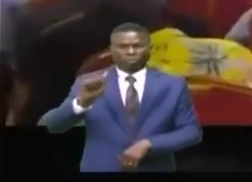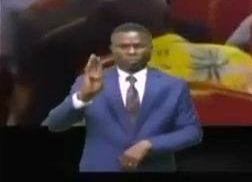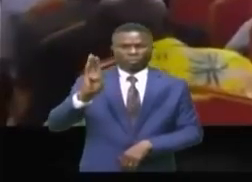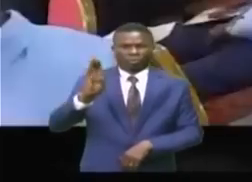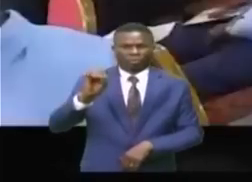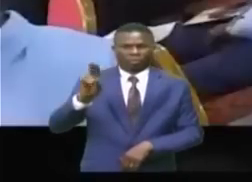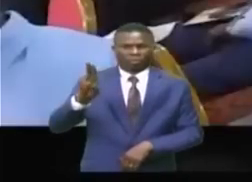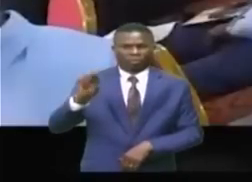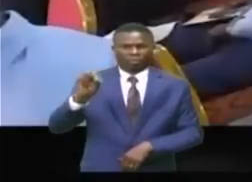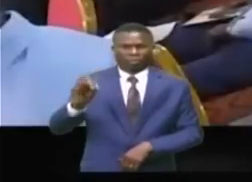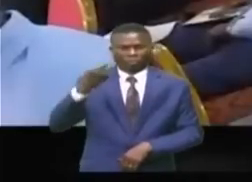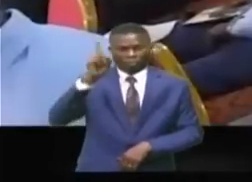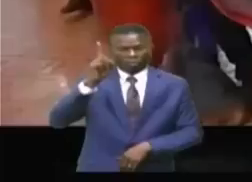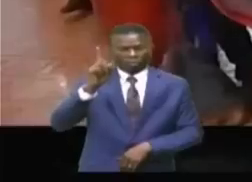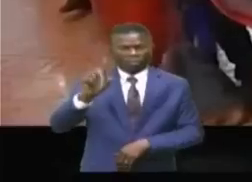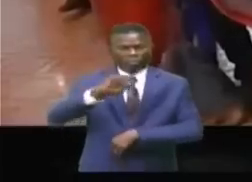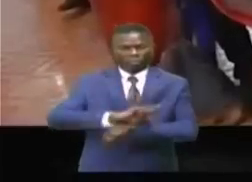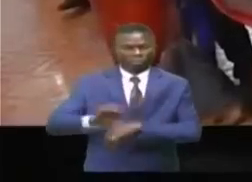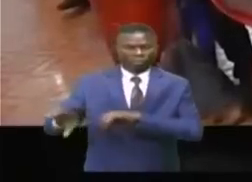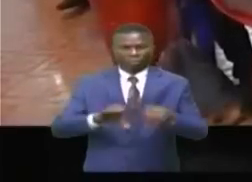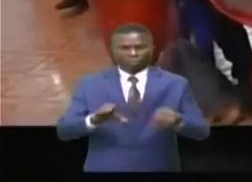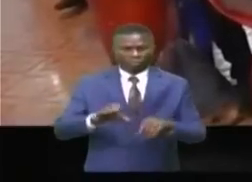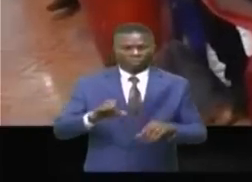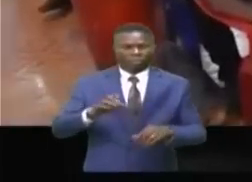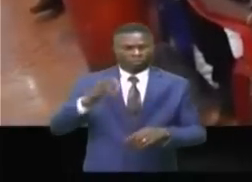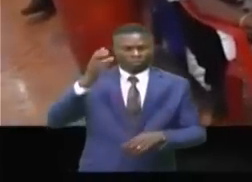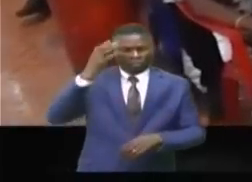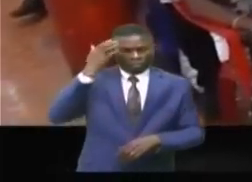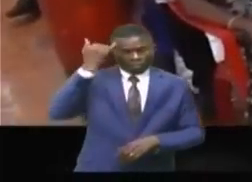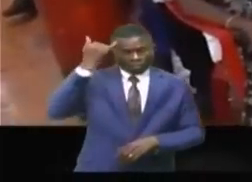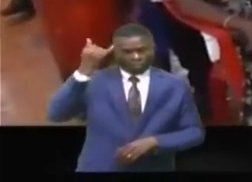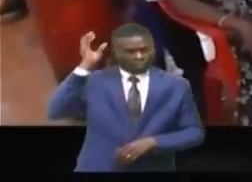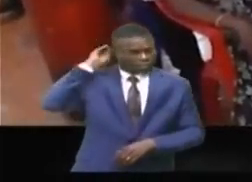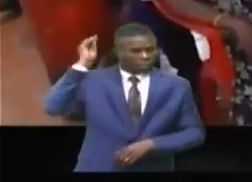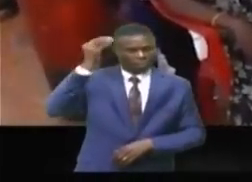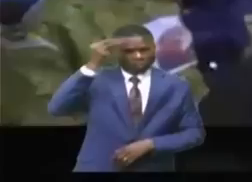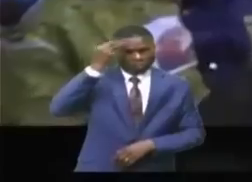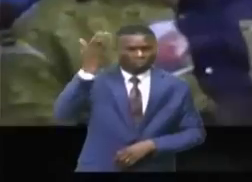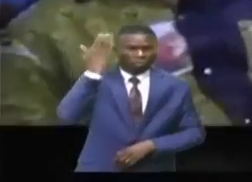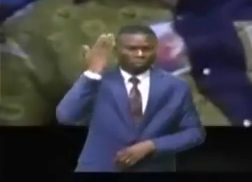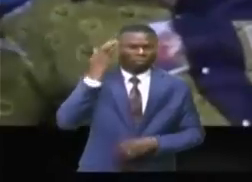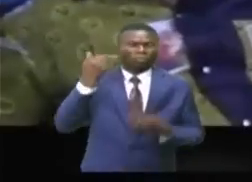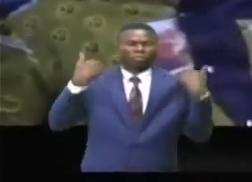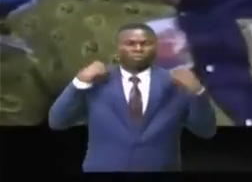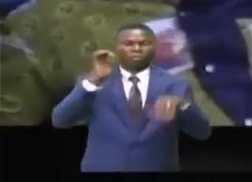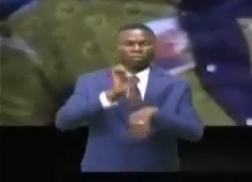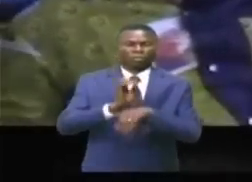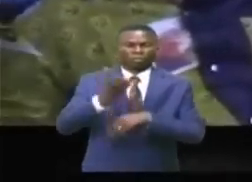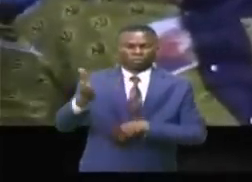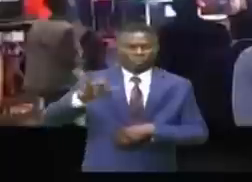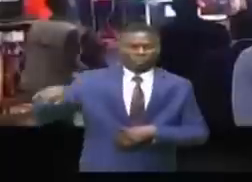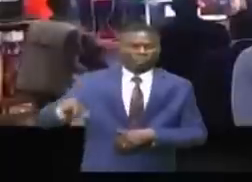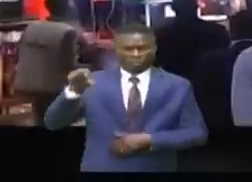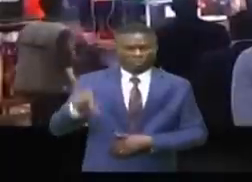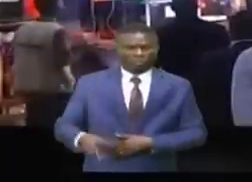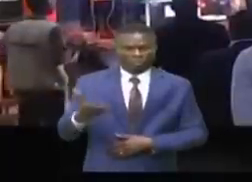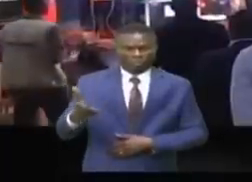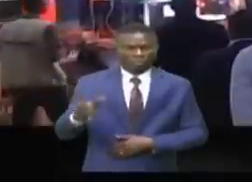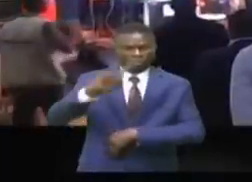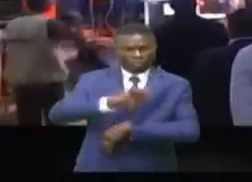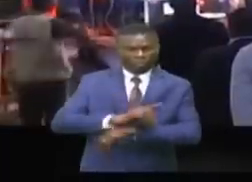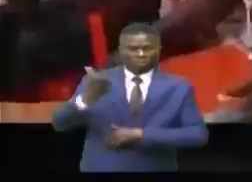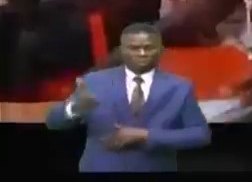sa première journée d'activité en signe de reconnaissance et d'honneur à son père spirituel Jacques-André Verland. Cette